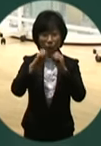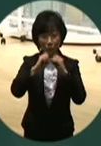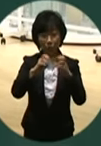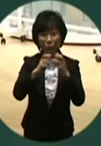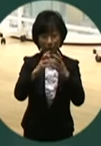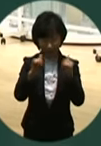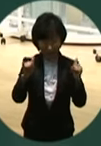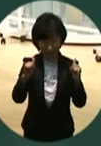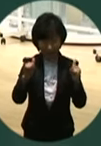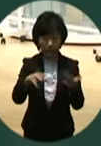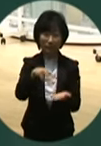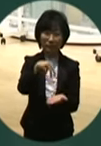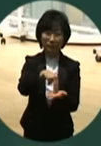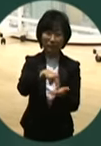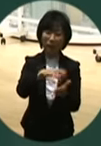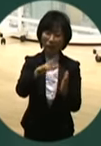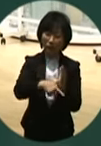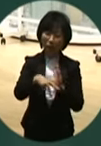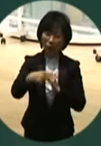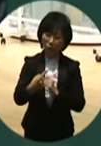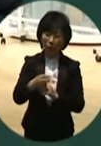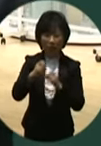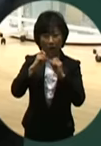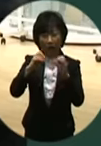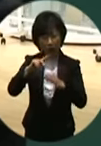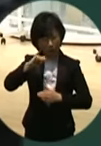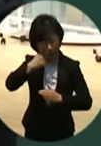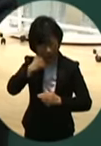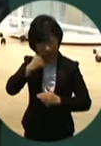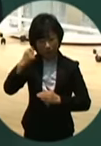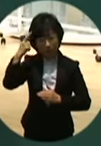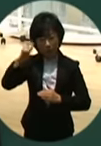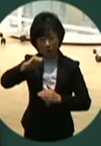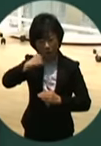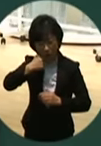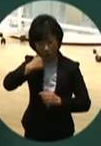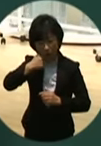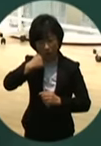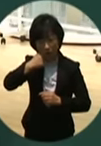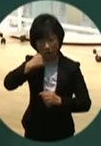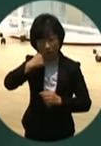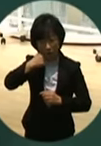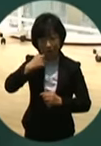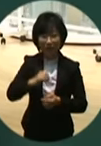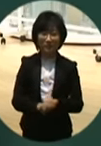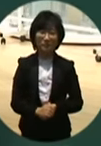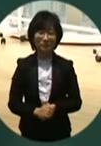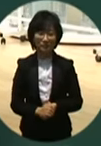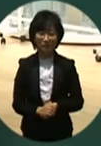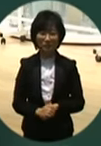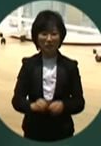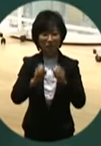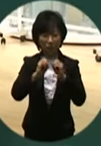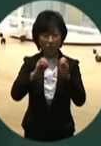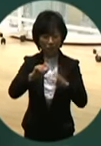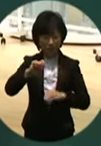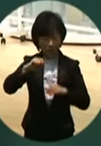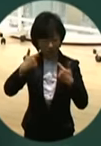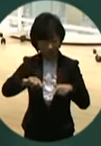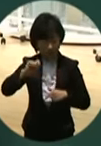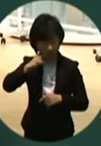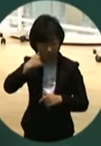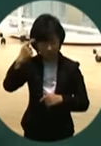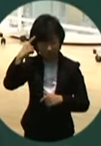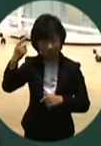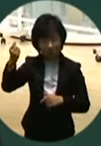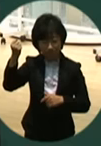after becoming an assistant pastor, I thought evangelism was difficult. 전도가 어렵다고 생각하는 이 자체가 틀린 건데 그것도 몰랐어요. But then the thought of thinking that evangelism is difficult in